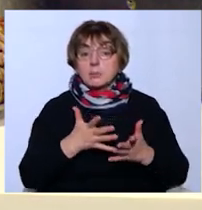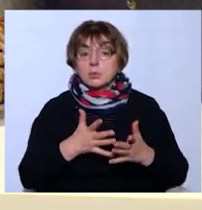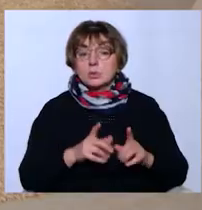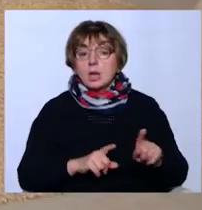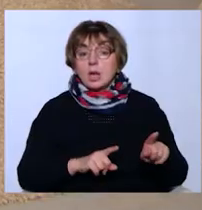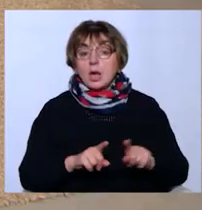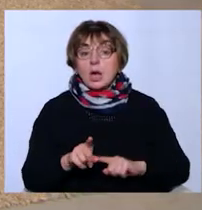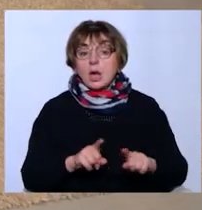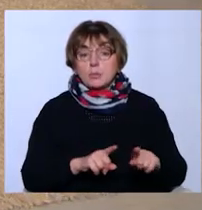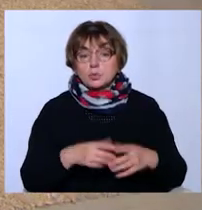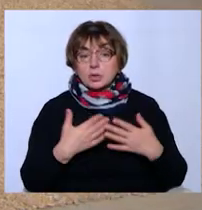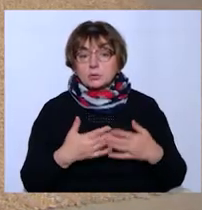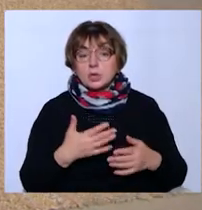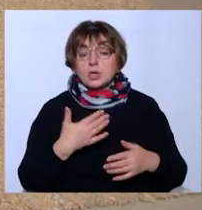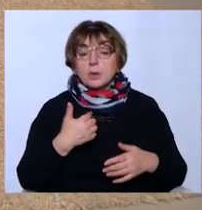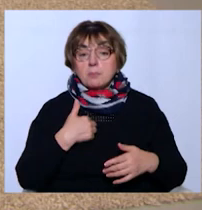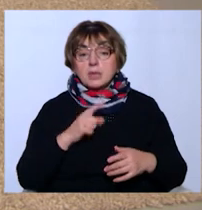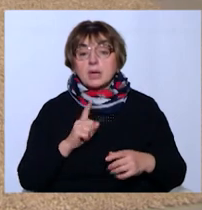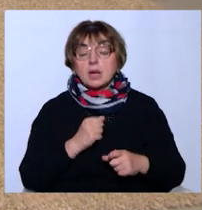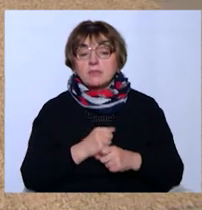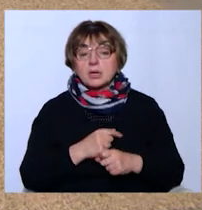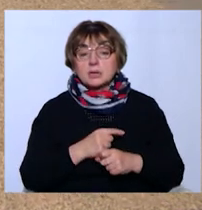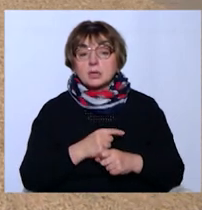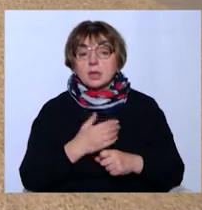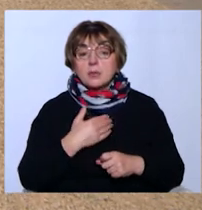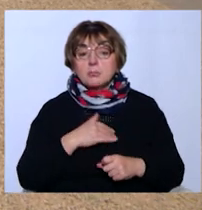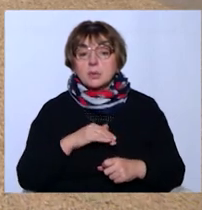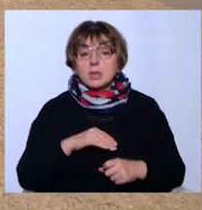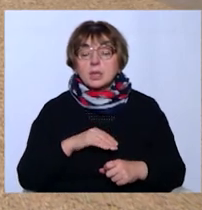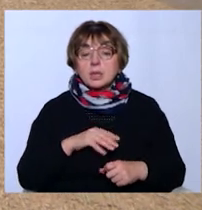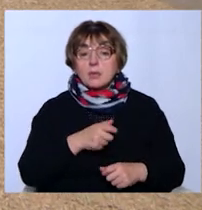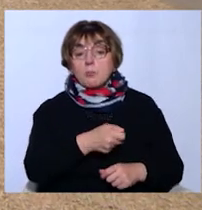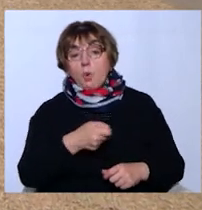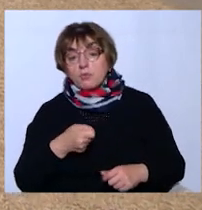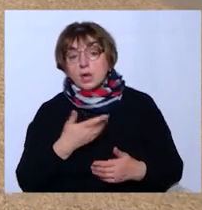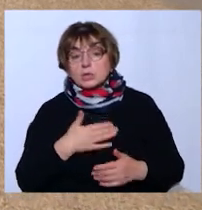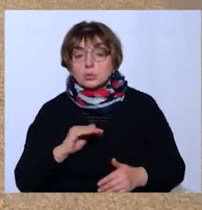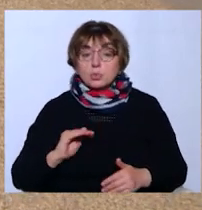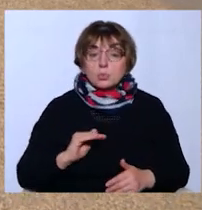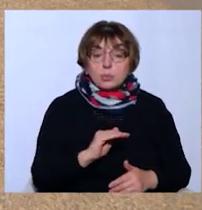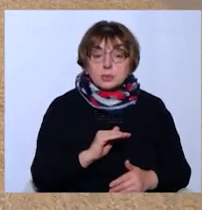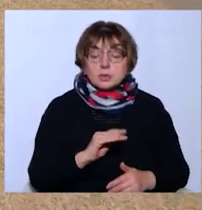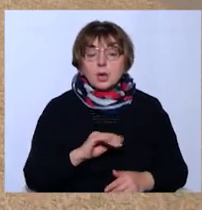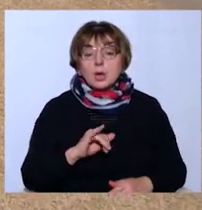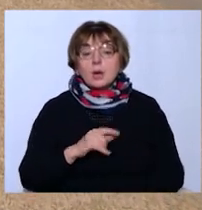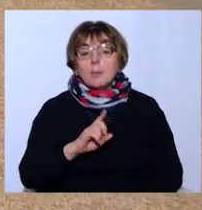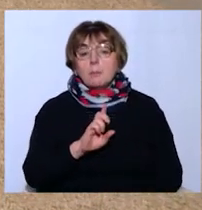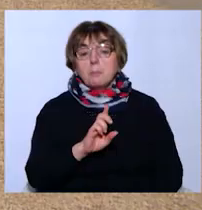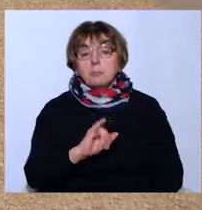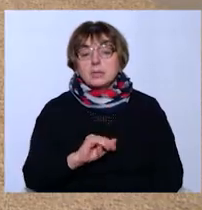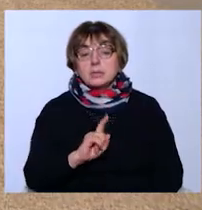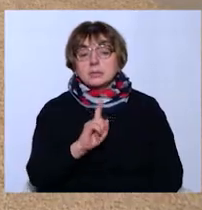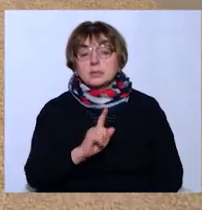ანუ ჩემი მოქმედება რა იყო, რა არის ამ შემთხვევაში? ბიძგი თუ მოქაჩვა? ბიძგი. დავწეროთ, ეს იყო